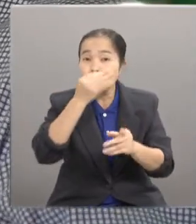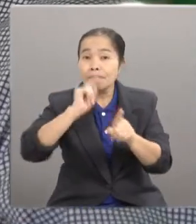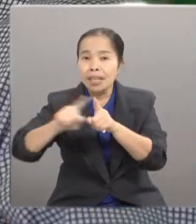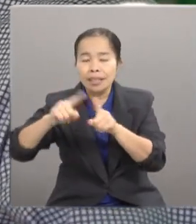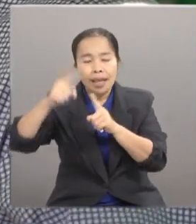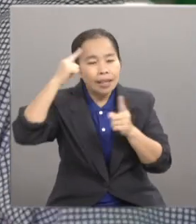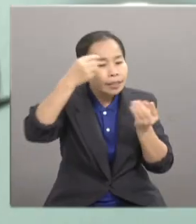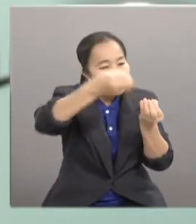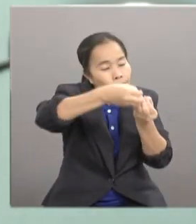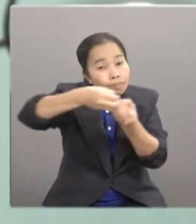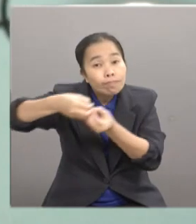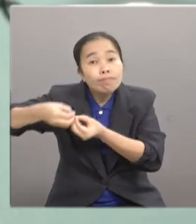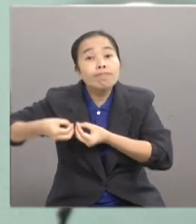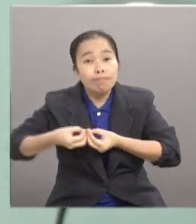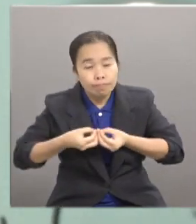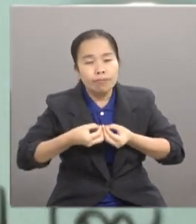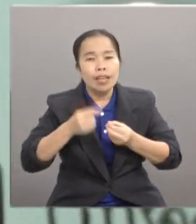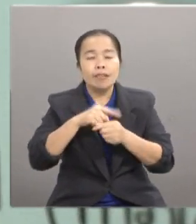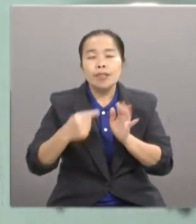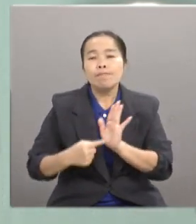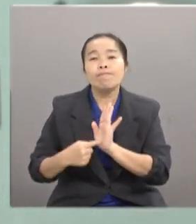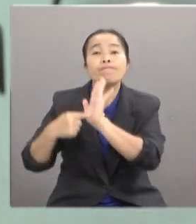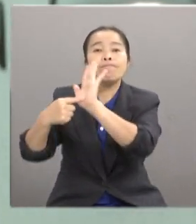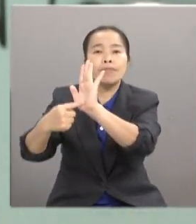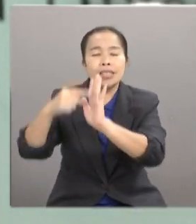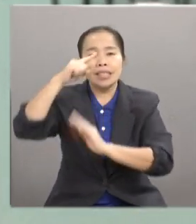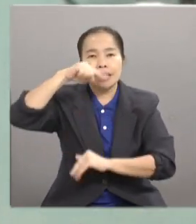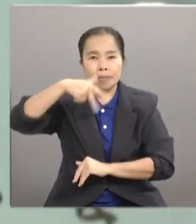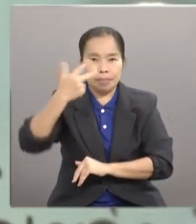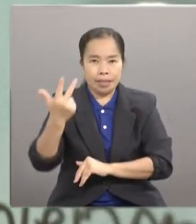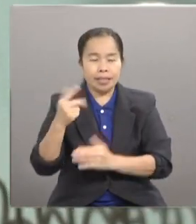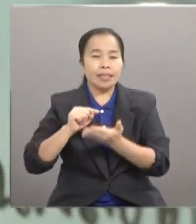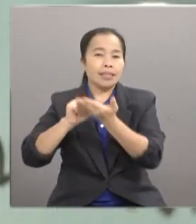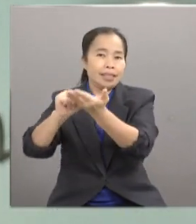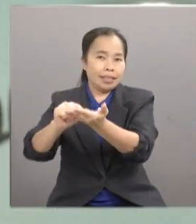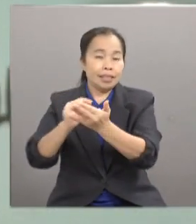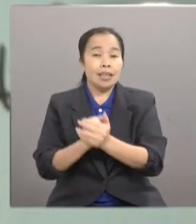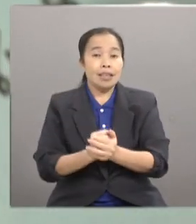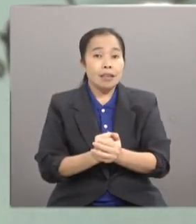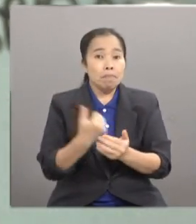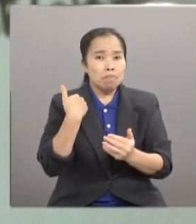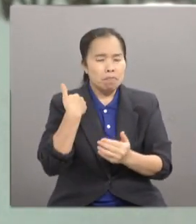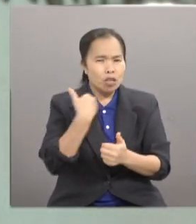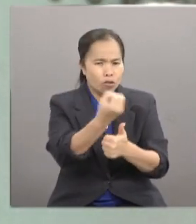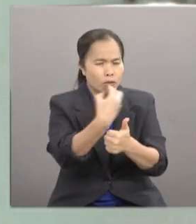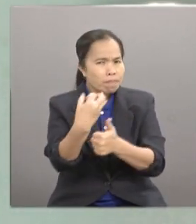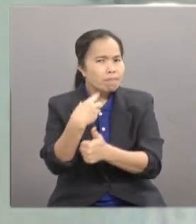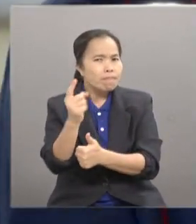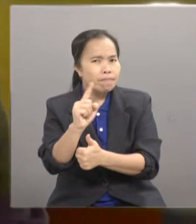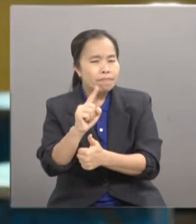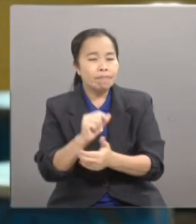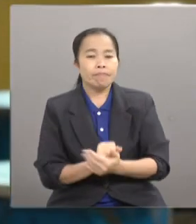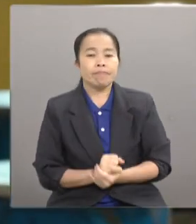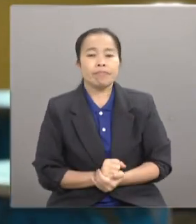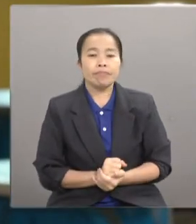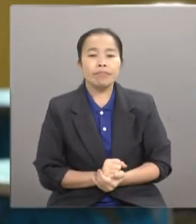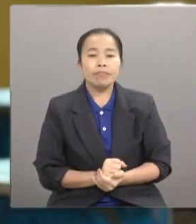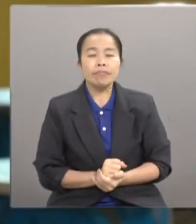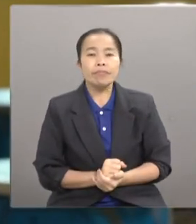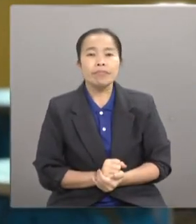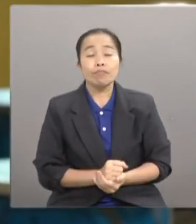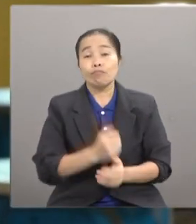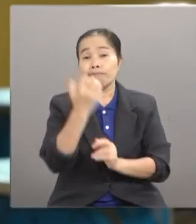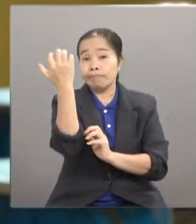ระดมคามคิดเห็นเพอส่ตอลข้เสนอแนะใหกับไภ์ PBSไปรบฟงคามพเทนที่นาสนใจกัคะซือ